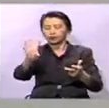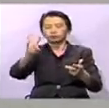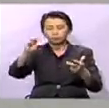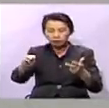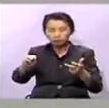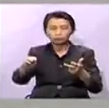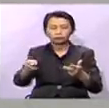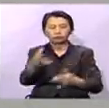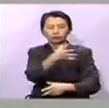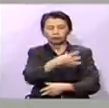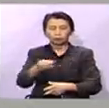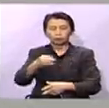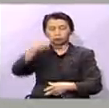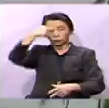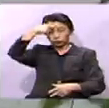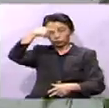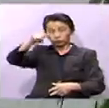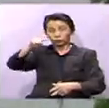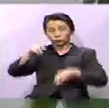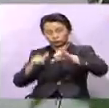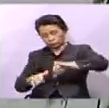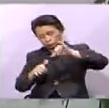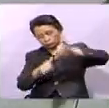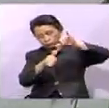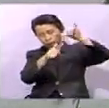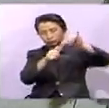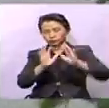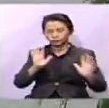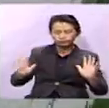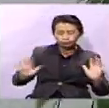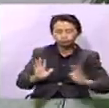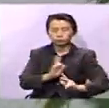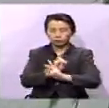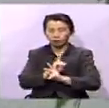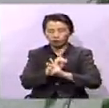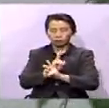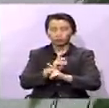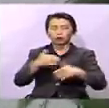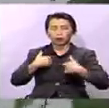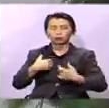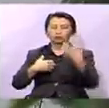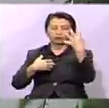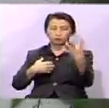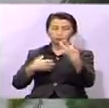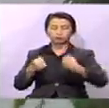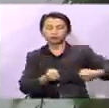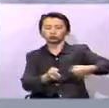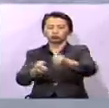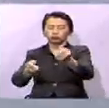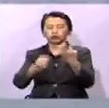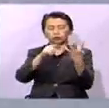meter. Dan bagi paras bacaan berjaga-jaga direkodkan di 4 buah sungai